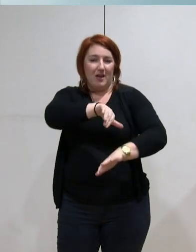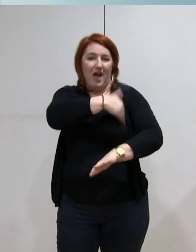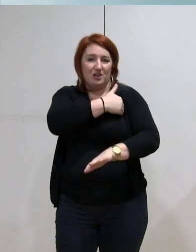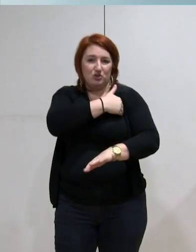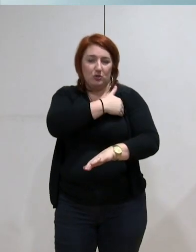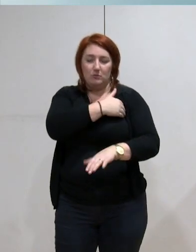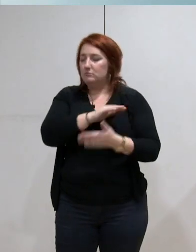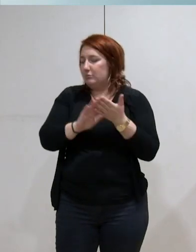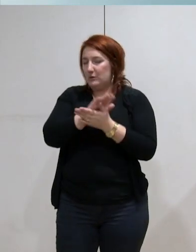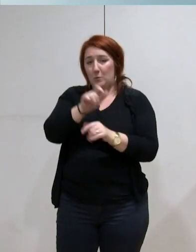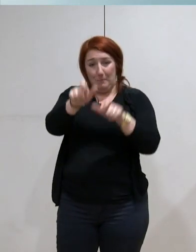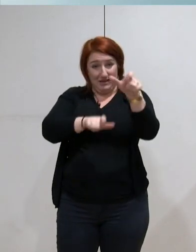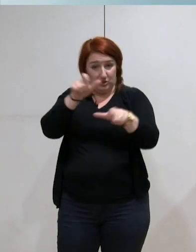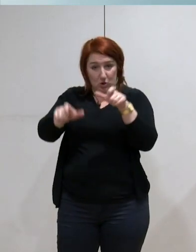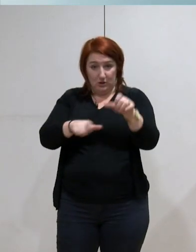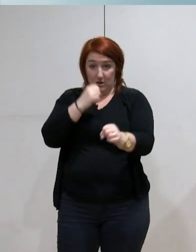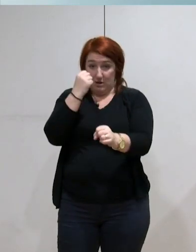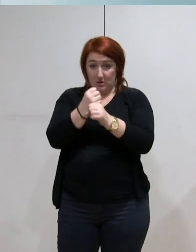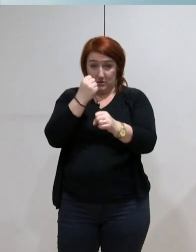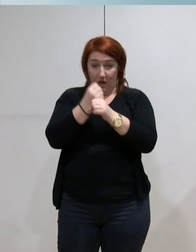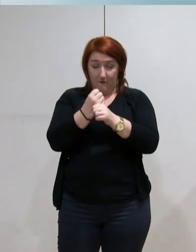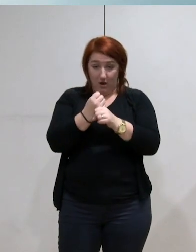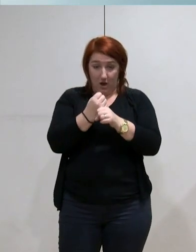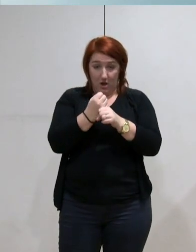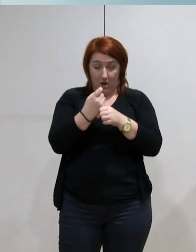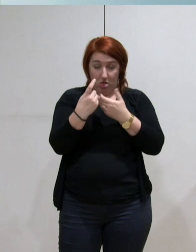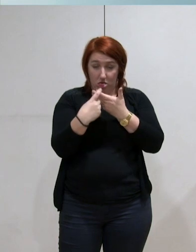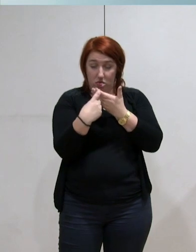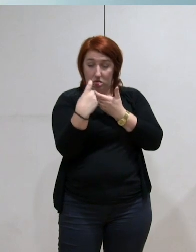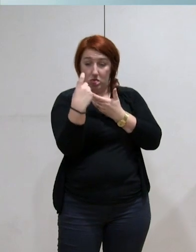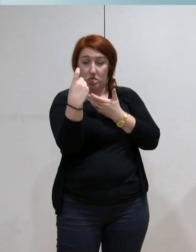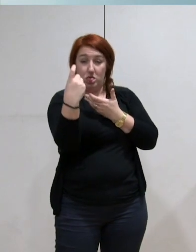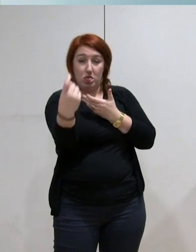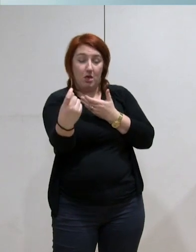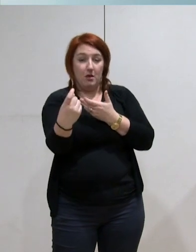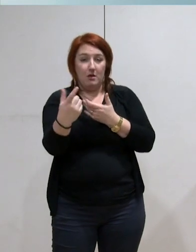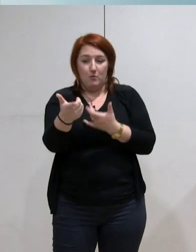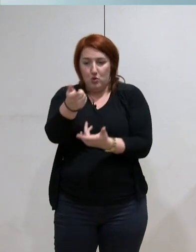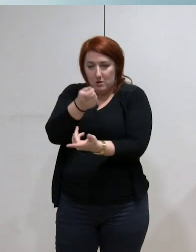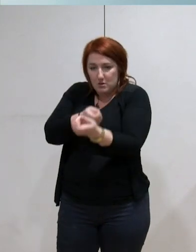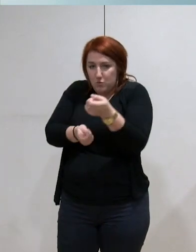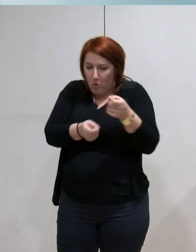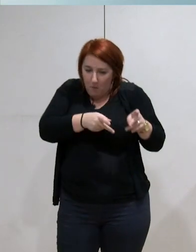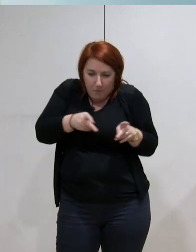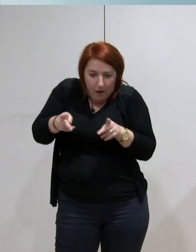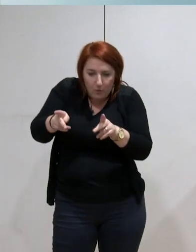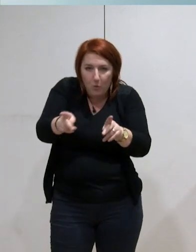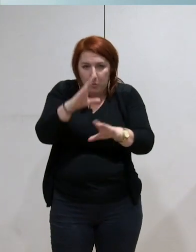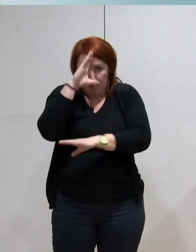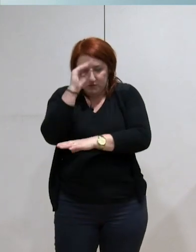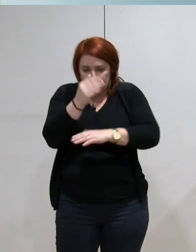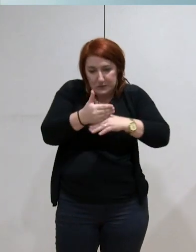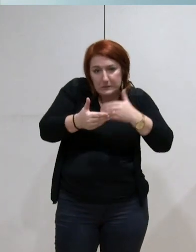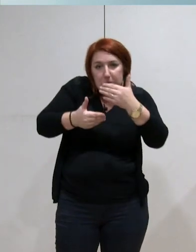personnes pardon qui sont éloigné de l'emploi dans des parcours professionnels construits et de leur offrir des petits